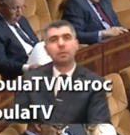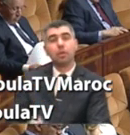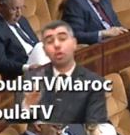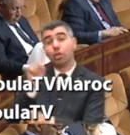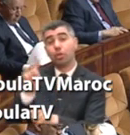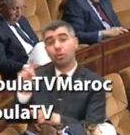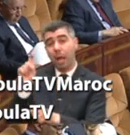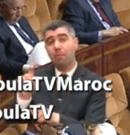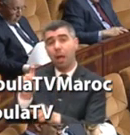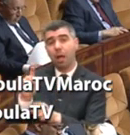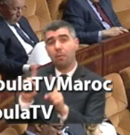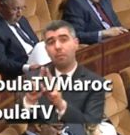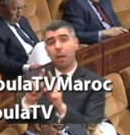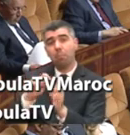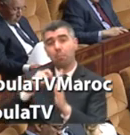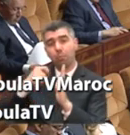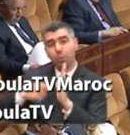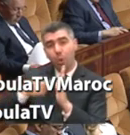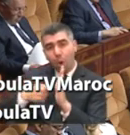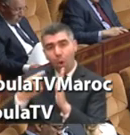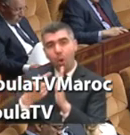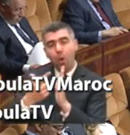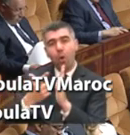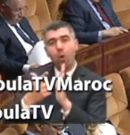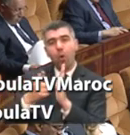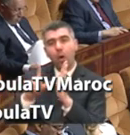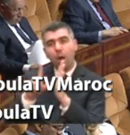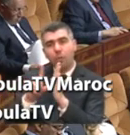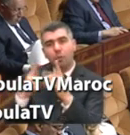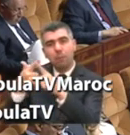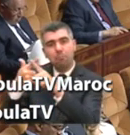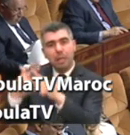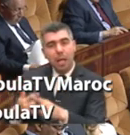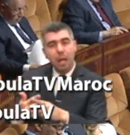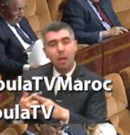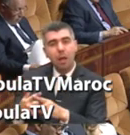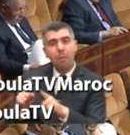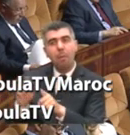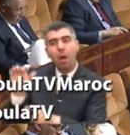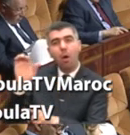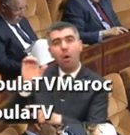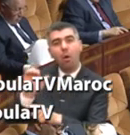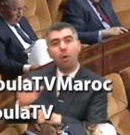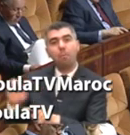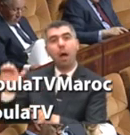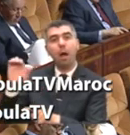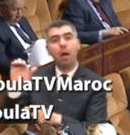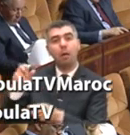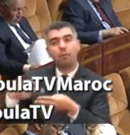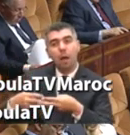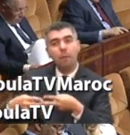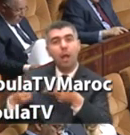الجماعات برمجت مشاريع ووجدت لها تمويلات من طرف الاتحاد الأوروبي، لكن هذه المشاريع لم ترى